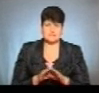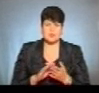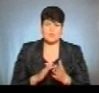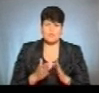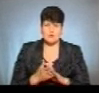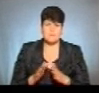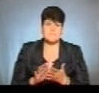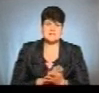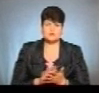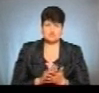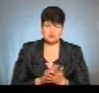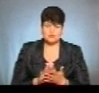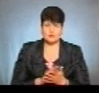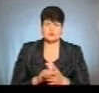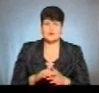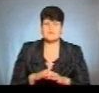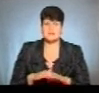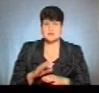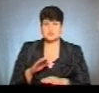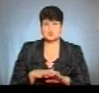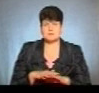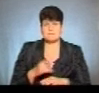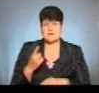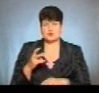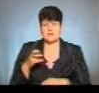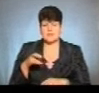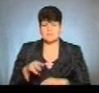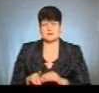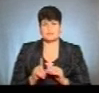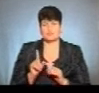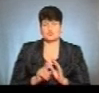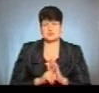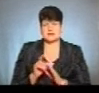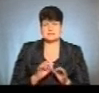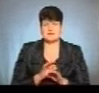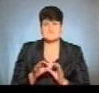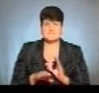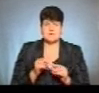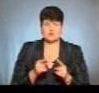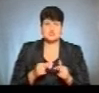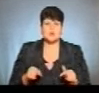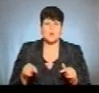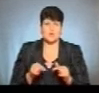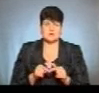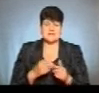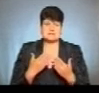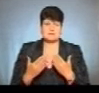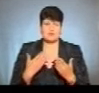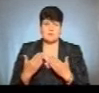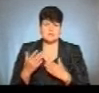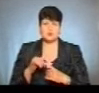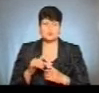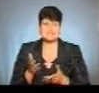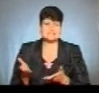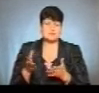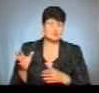цілком безкоштовно в ефірі Суспільного. 1 липня в понеділок стартує проект «Виборчий округ. Співбесіда», куди ми